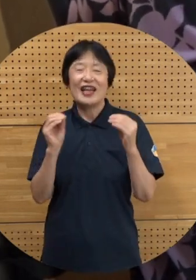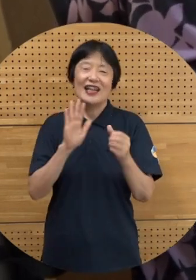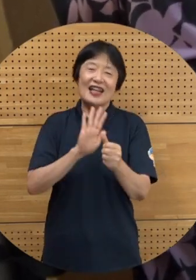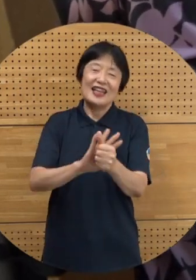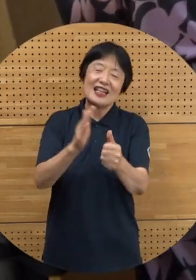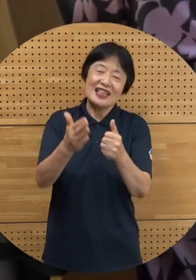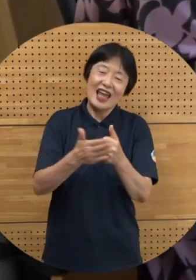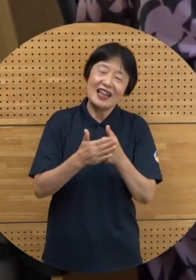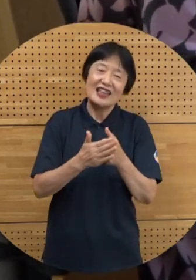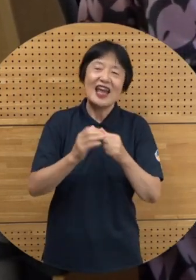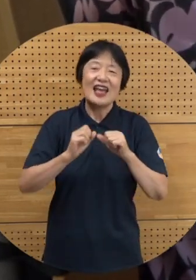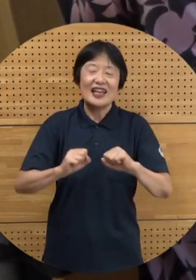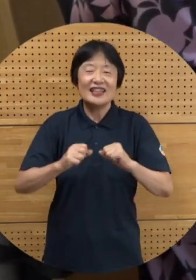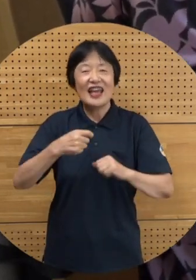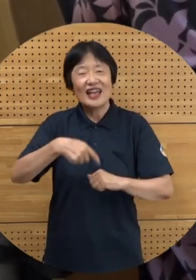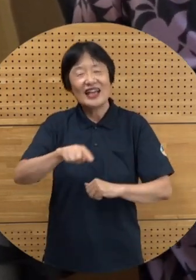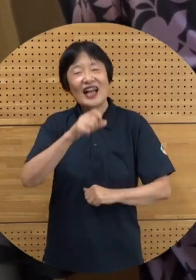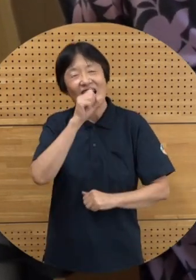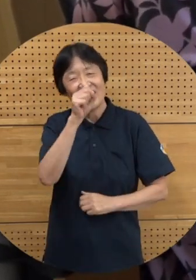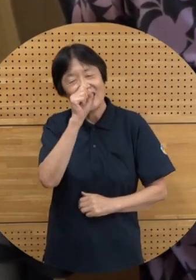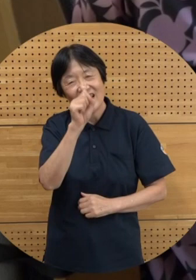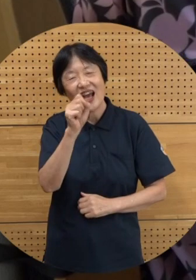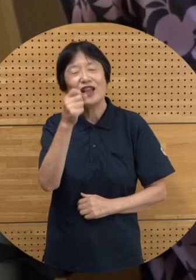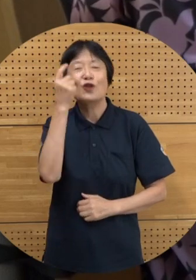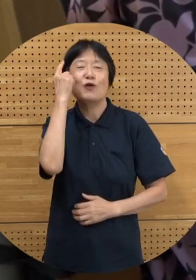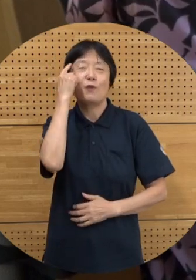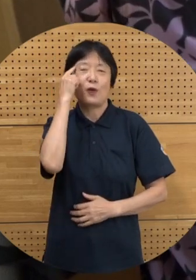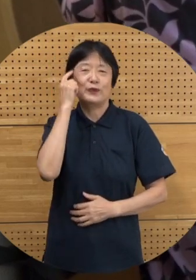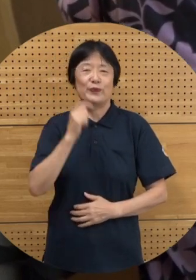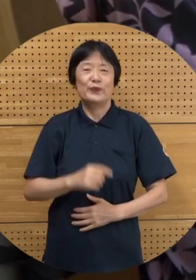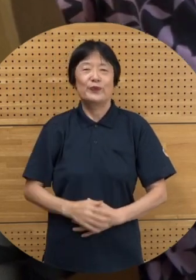合って生き合っていけたらいいなっていう思いでいます。